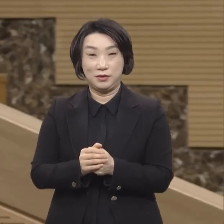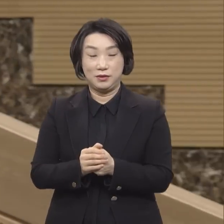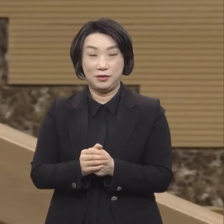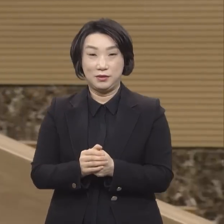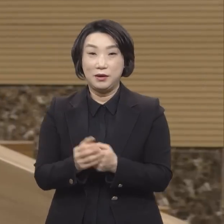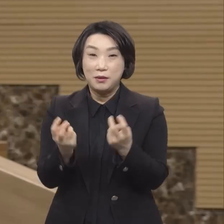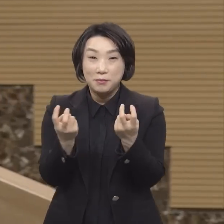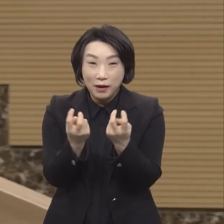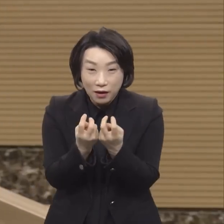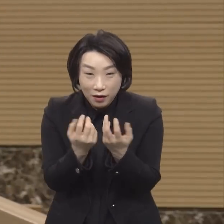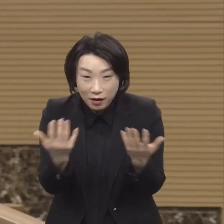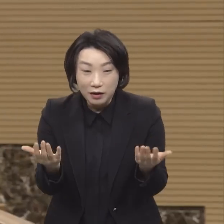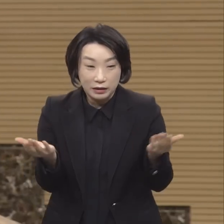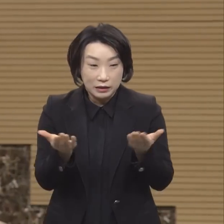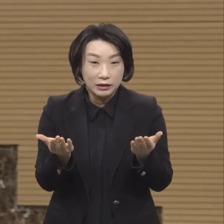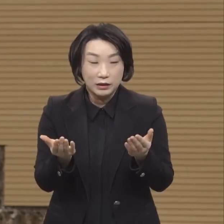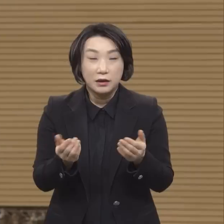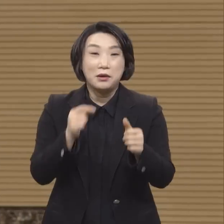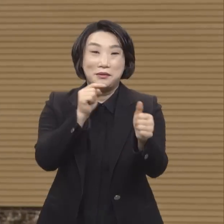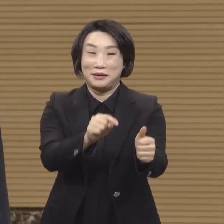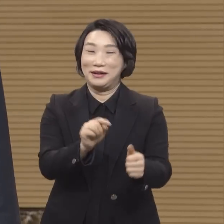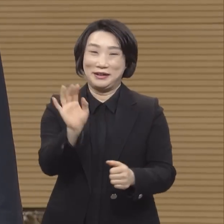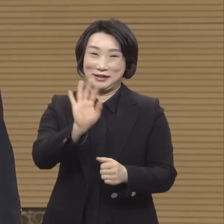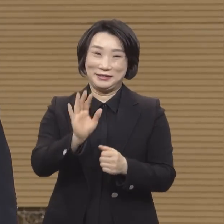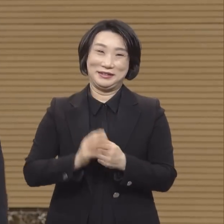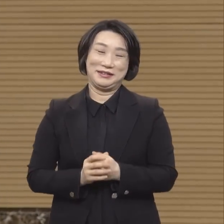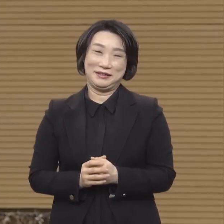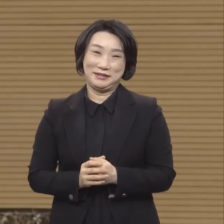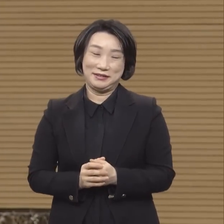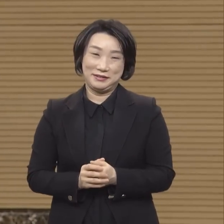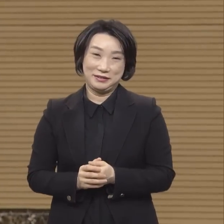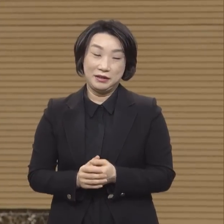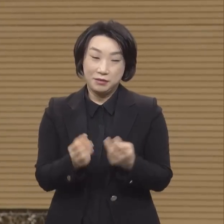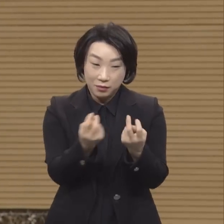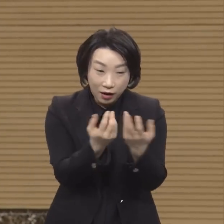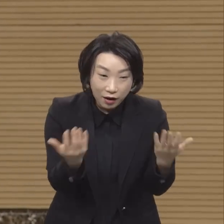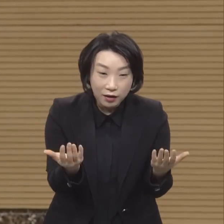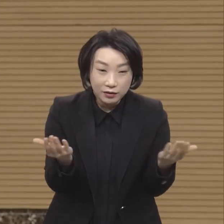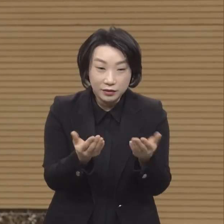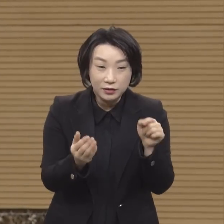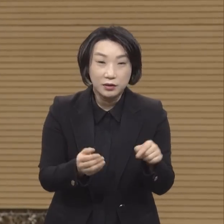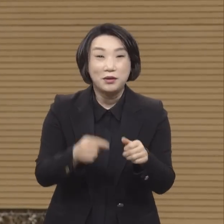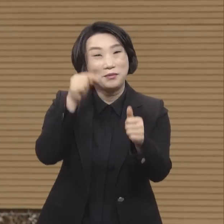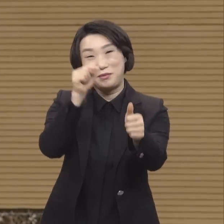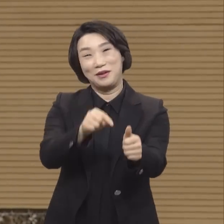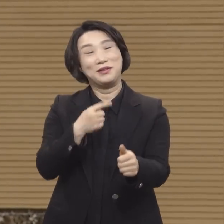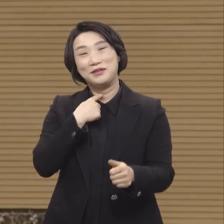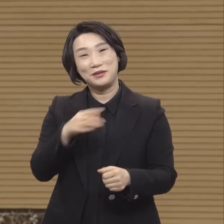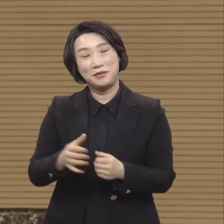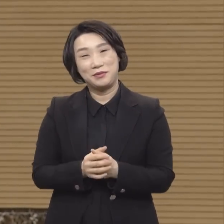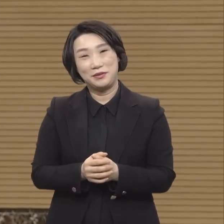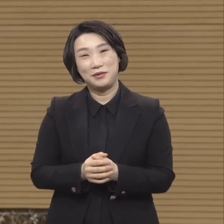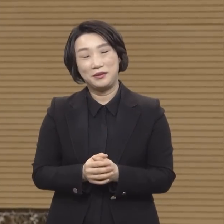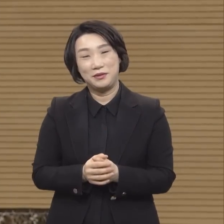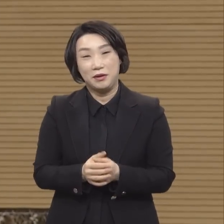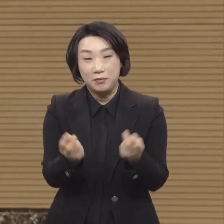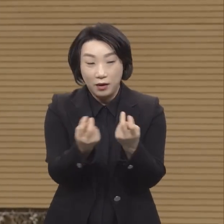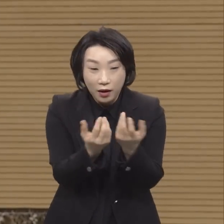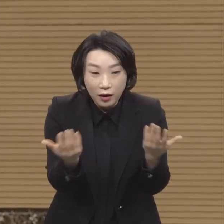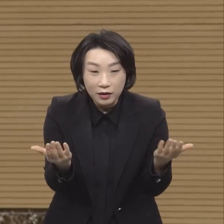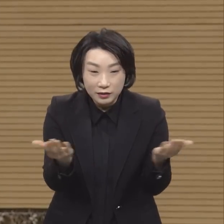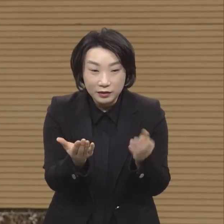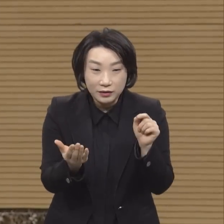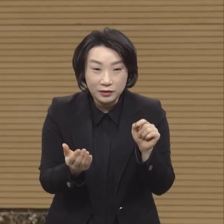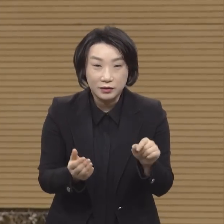방법이 없는 일을 제시하거나 방법이 없는 일을 명령하거나 방법이